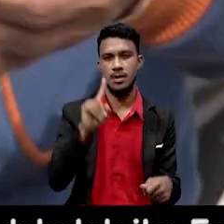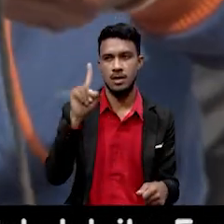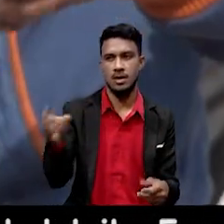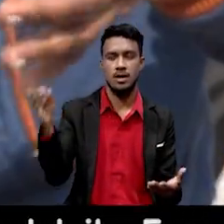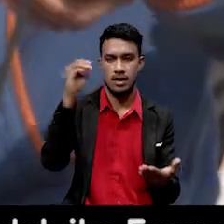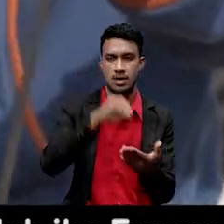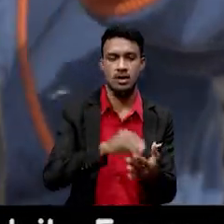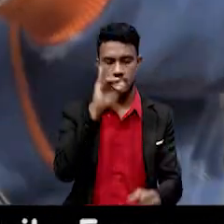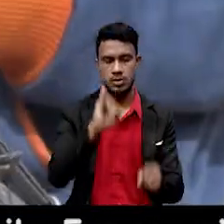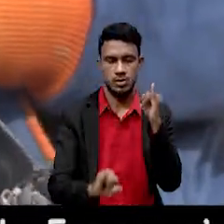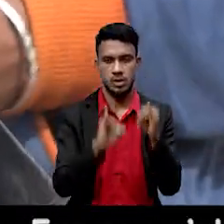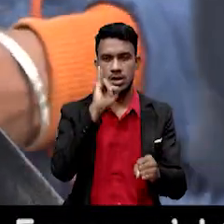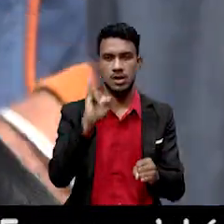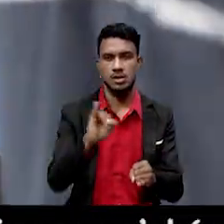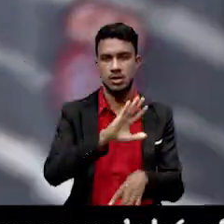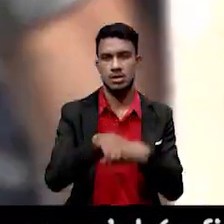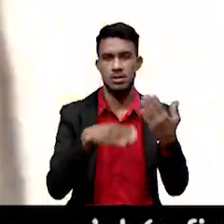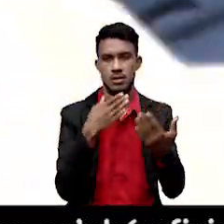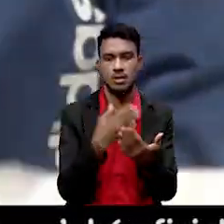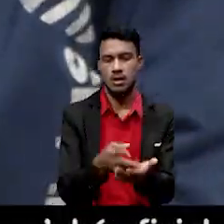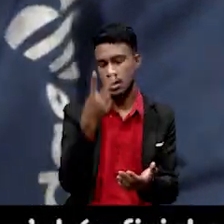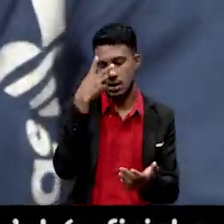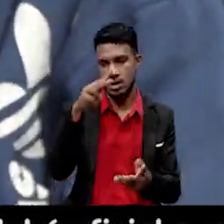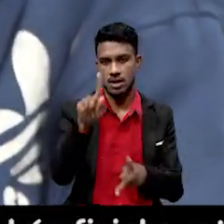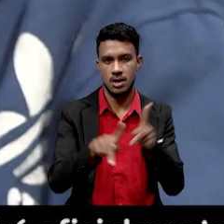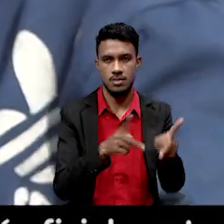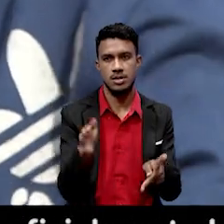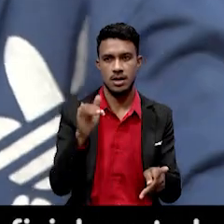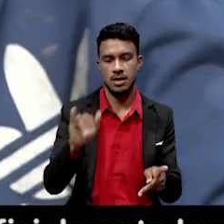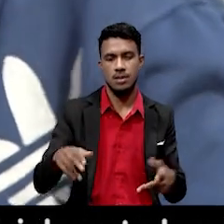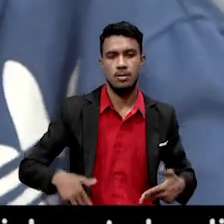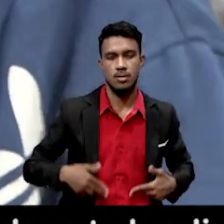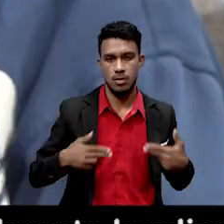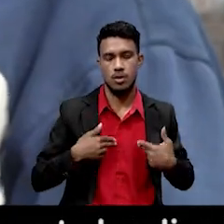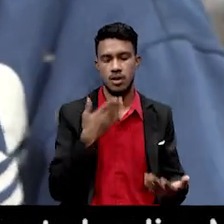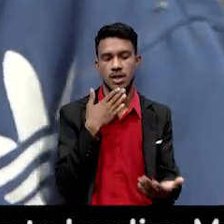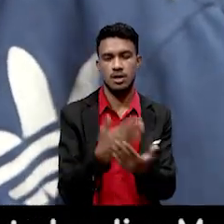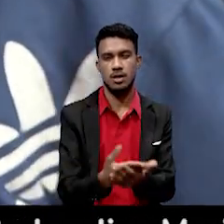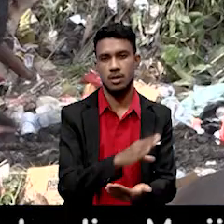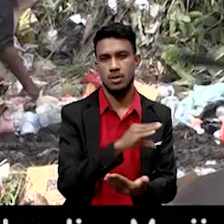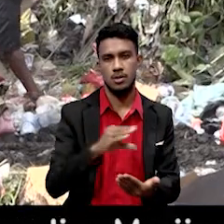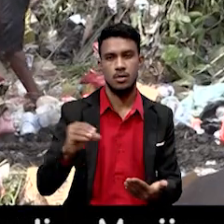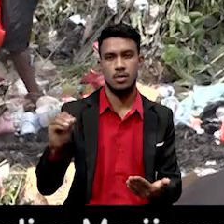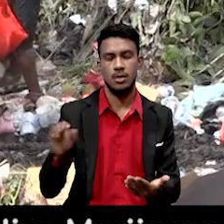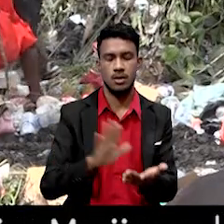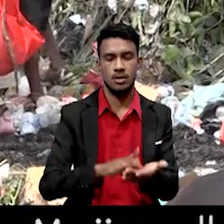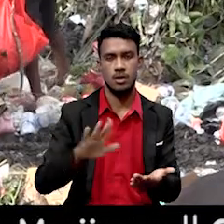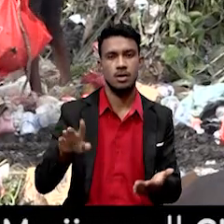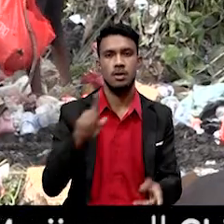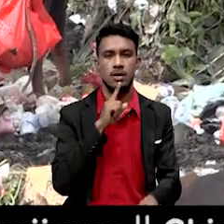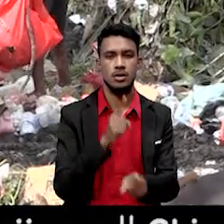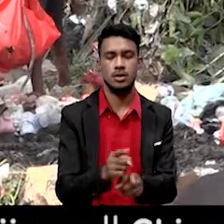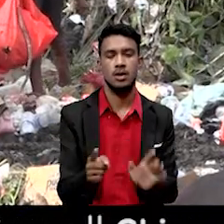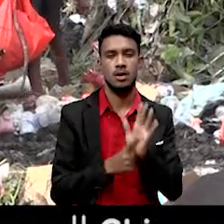iha justiça social, ho di hakiak cidadão sira ne moris diak ba ising, no ba clamar, mai be realidade